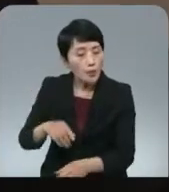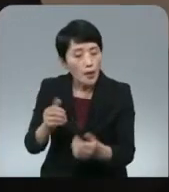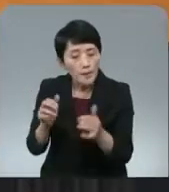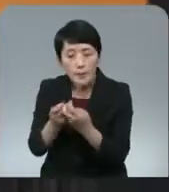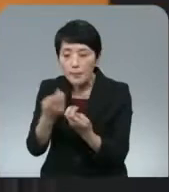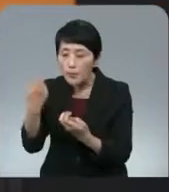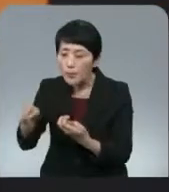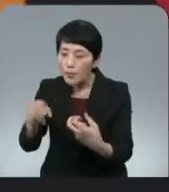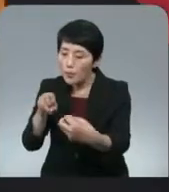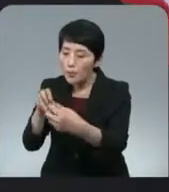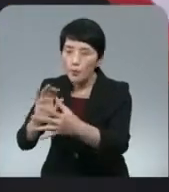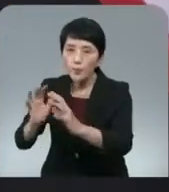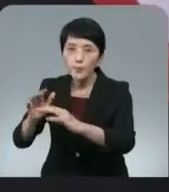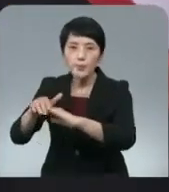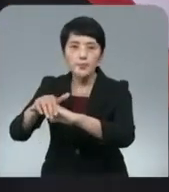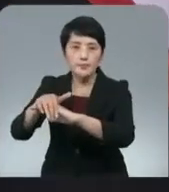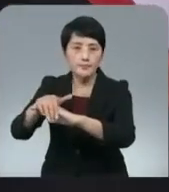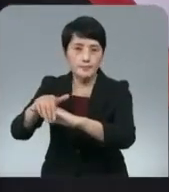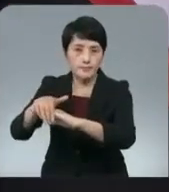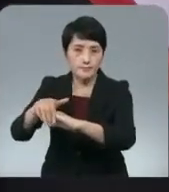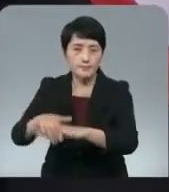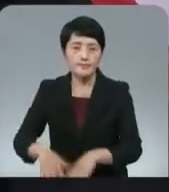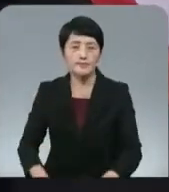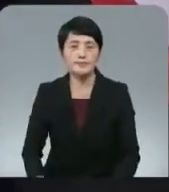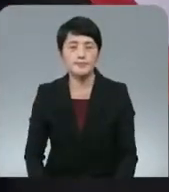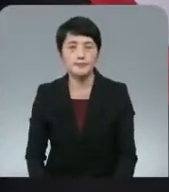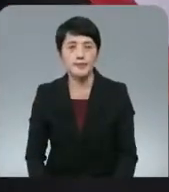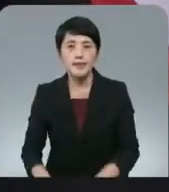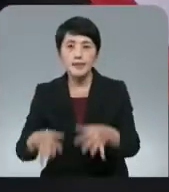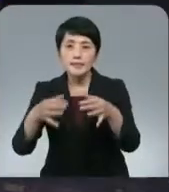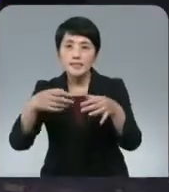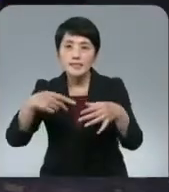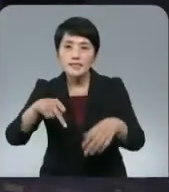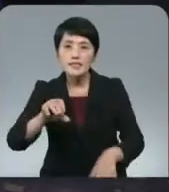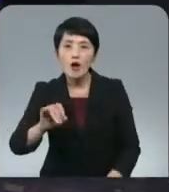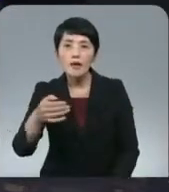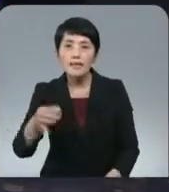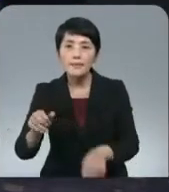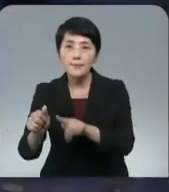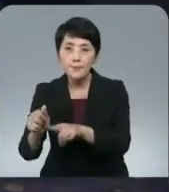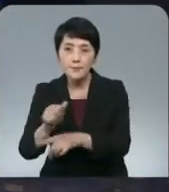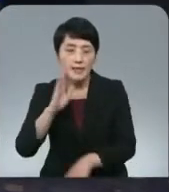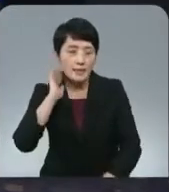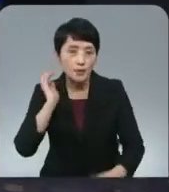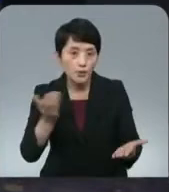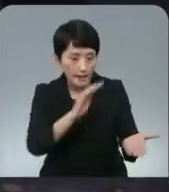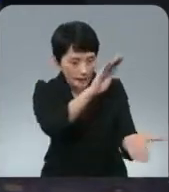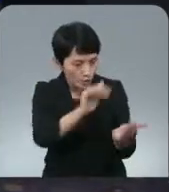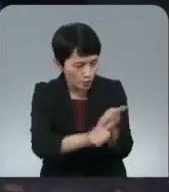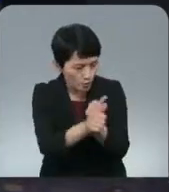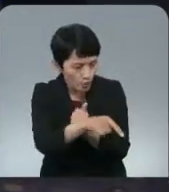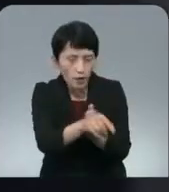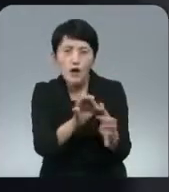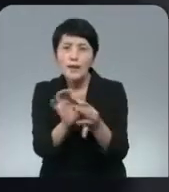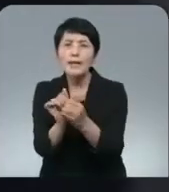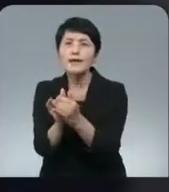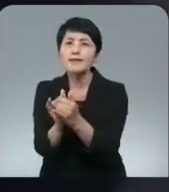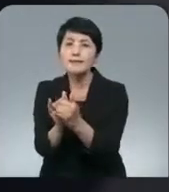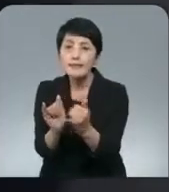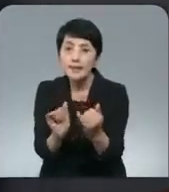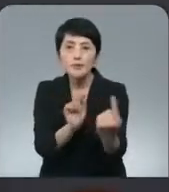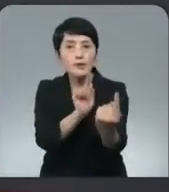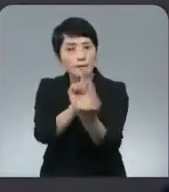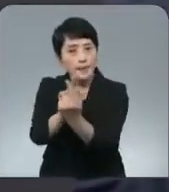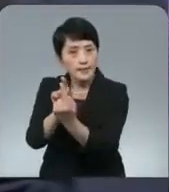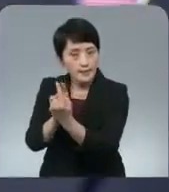ứng phó trong thời gian tới trong chuyến thăm lần này đã phải viêm xoang kim cũng được cho là sẽ gặp gỡ các quan chức chính phủ nhiệm kỳ mới của Hàn Quốc như